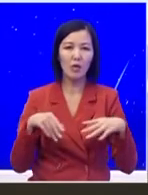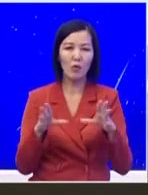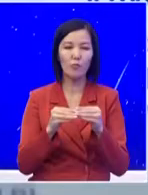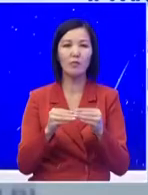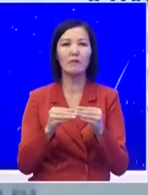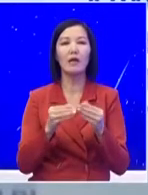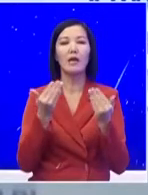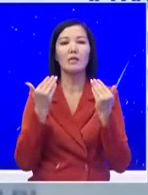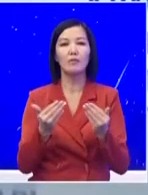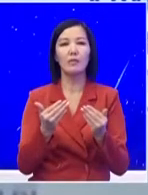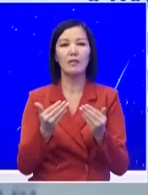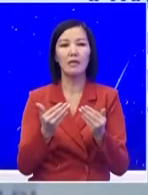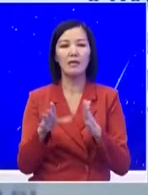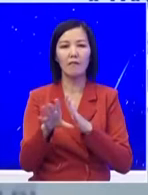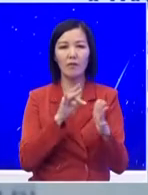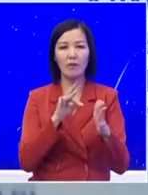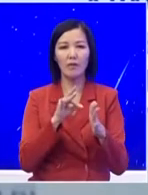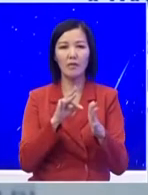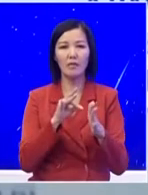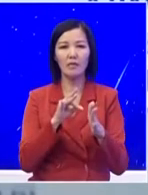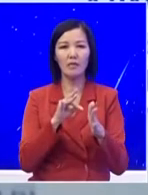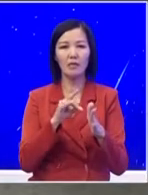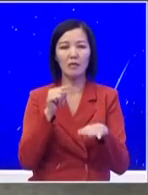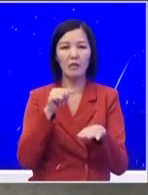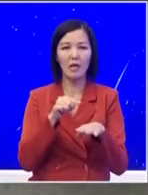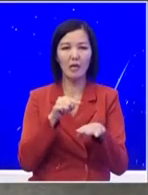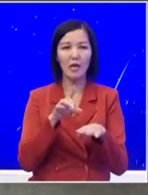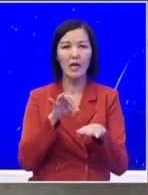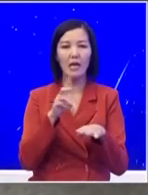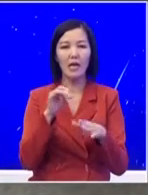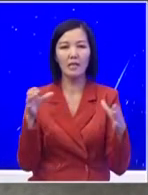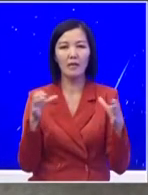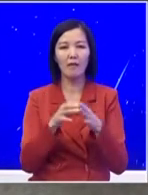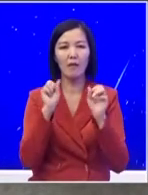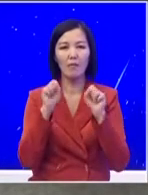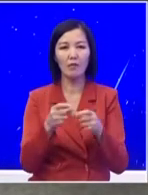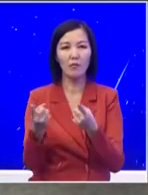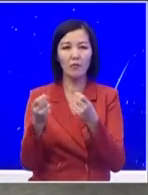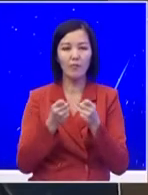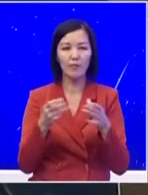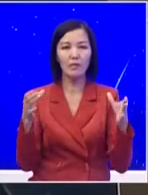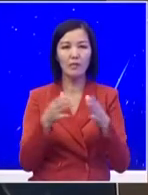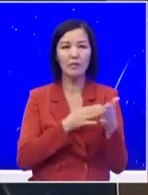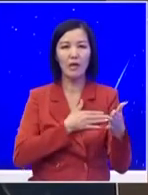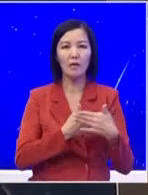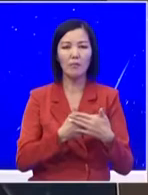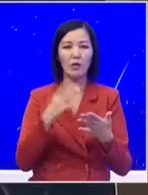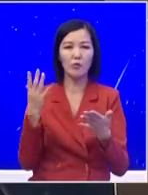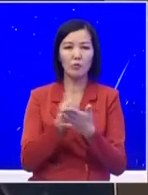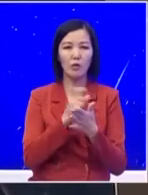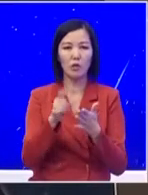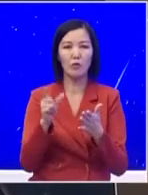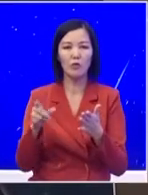Как отмечают специалисты, выборность положительно отразится на работе Рексовета и позволит привлечь в его состав активных, успешных